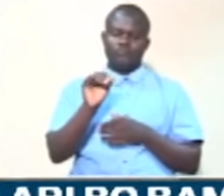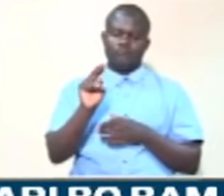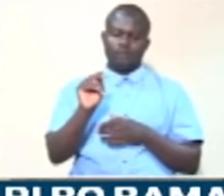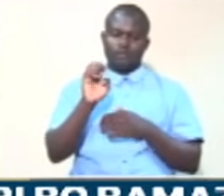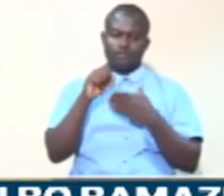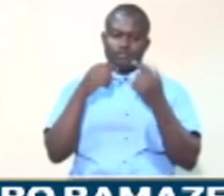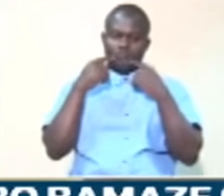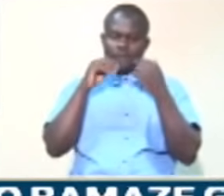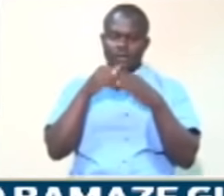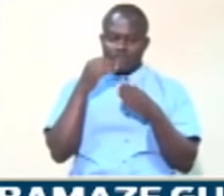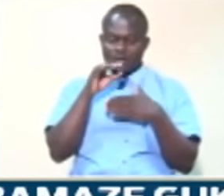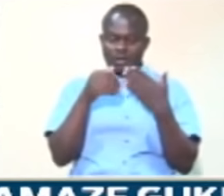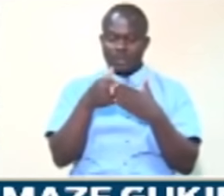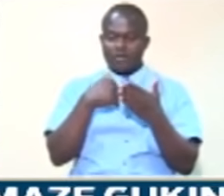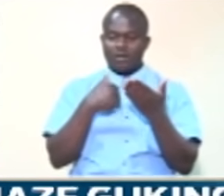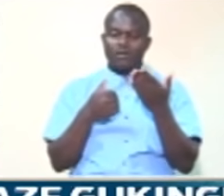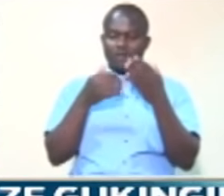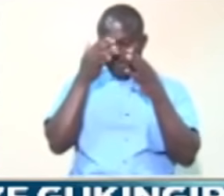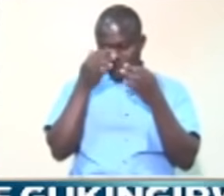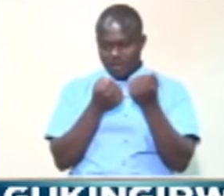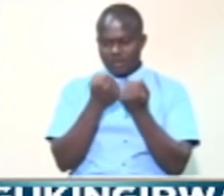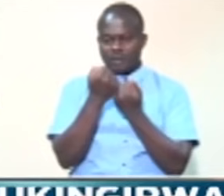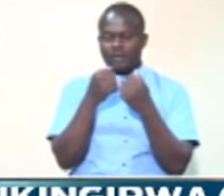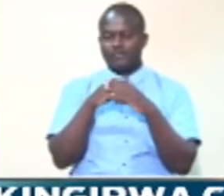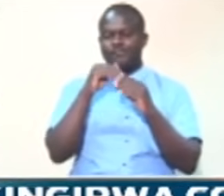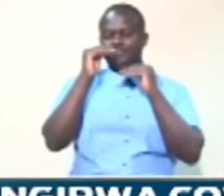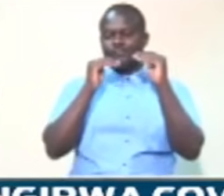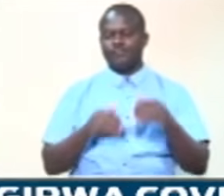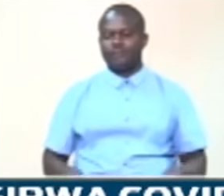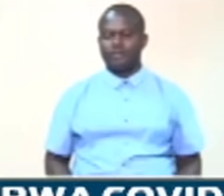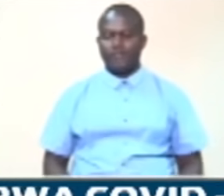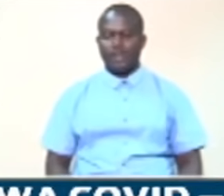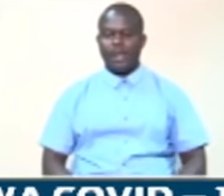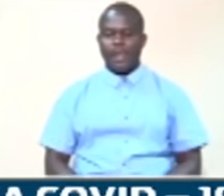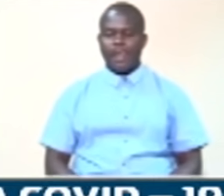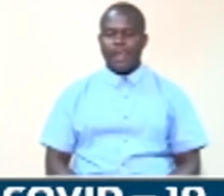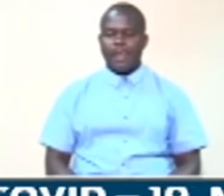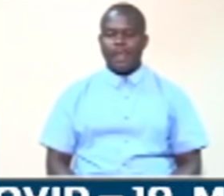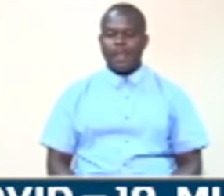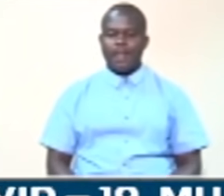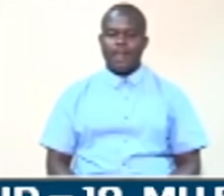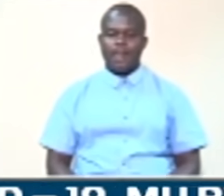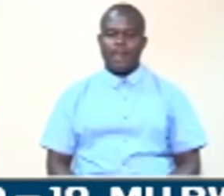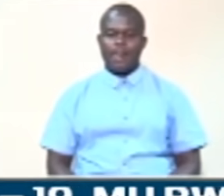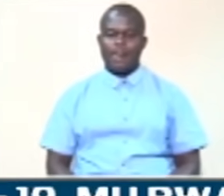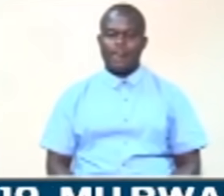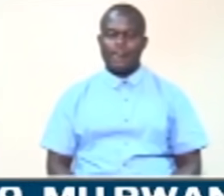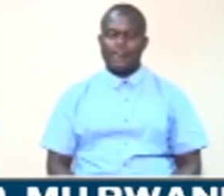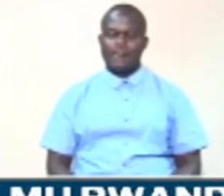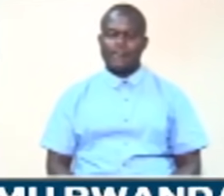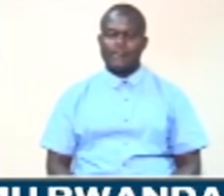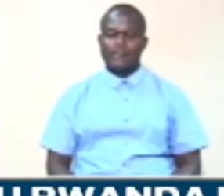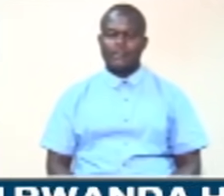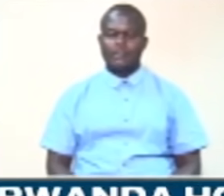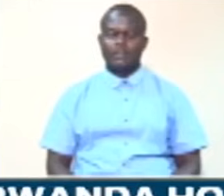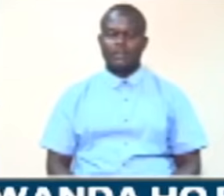ko u Faransa bwiyemeje kugira ubutwererane n'u Rwanda muri uru rwego. Comme vous le savez, il y a donc un centre culturel francophone qui a